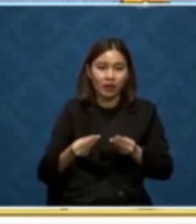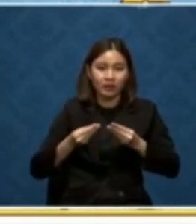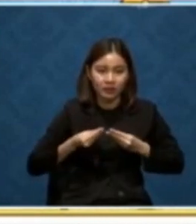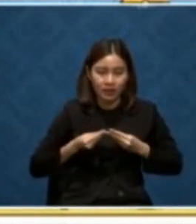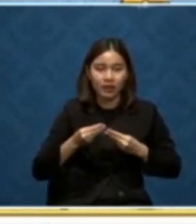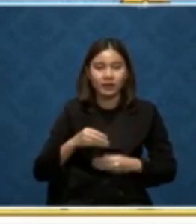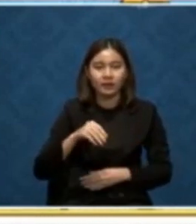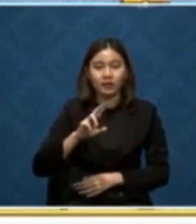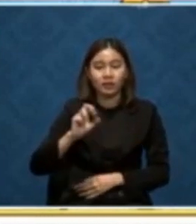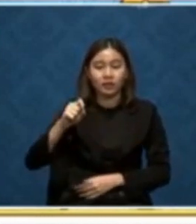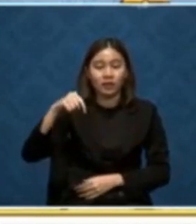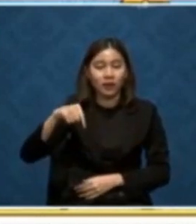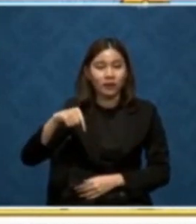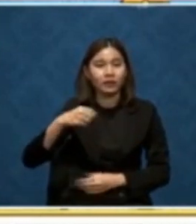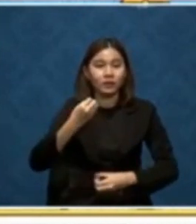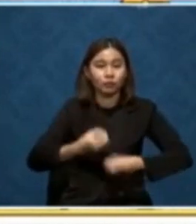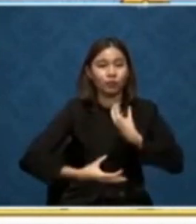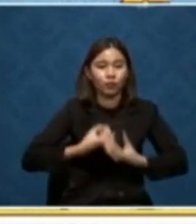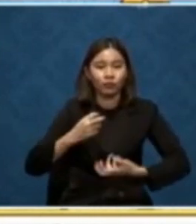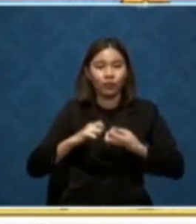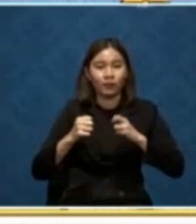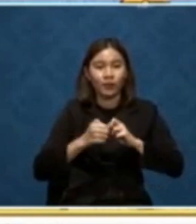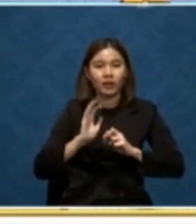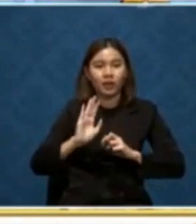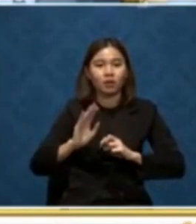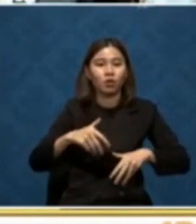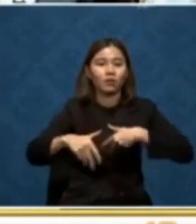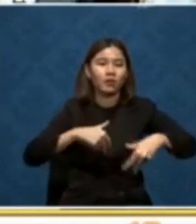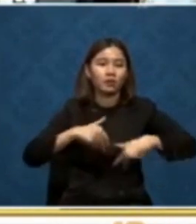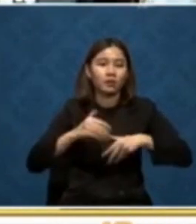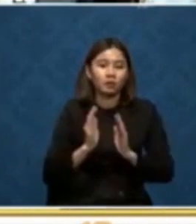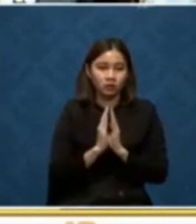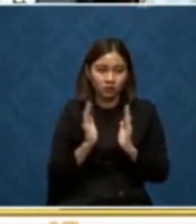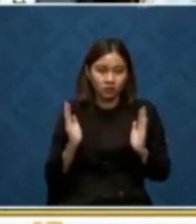ใช้สภาแห่งนี้เพื่อส่งความเดือดร้อนให้กับประชาชนค่ะกราบขอบคุณค่ะ